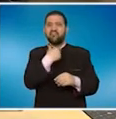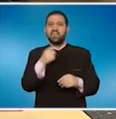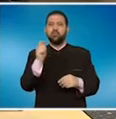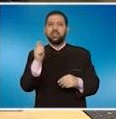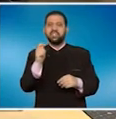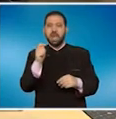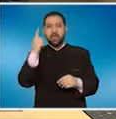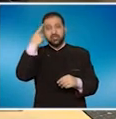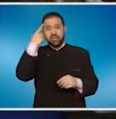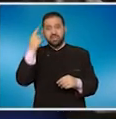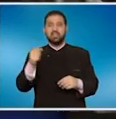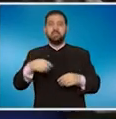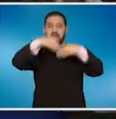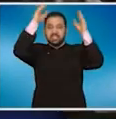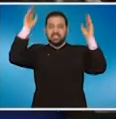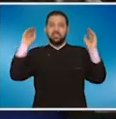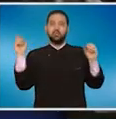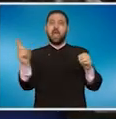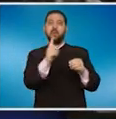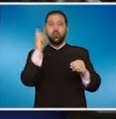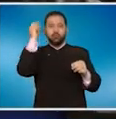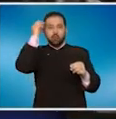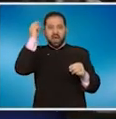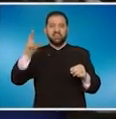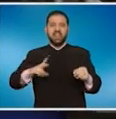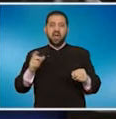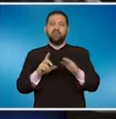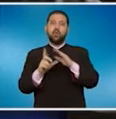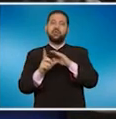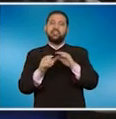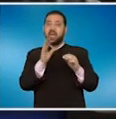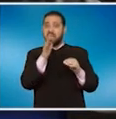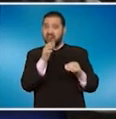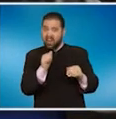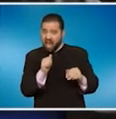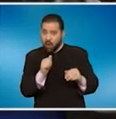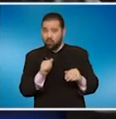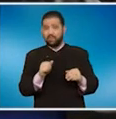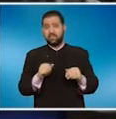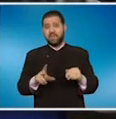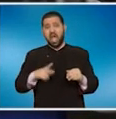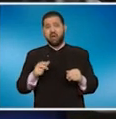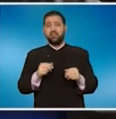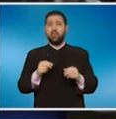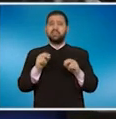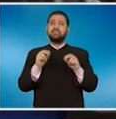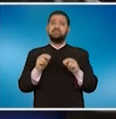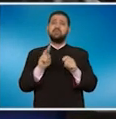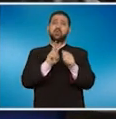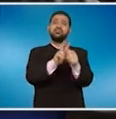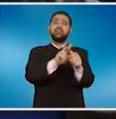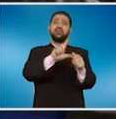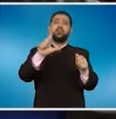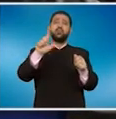în minte faptul că Sfântul Apostol Pavel a fost iudeu, fiul de farisei, spune el, seminția lui Veniamin, casul de picioarele lui Gamaliel, a fost deci un rabin foarte